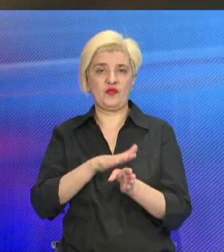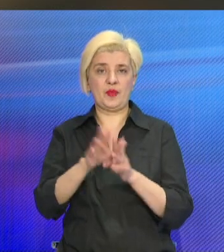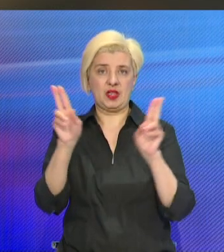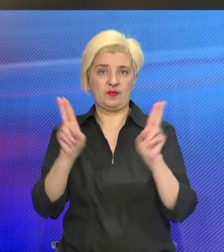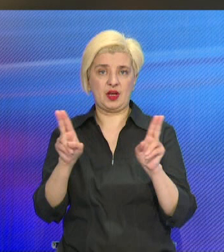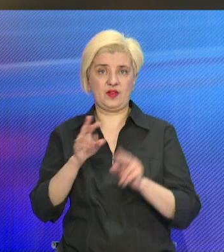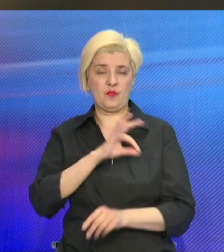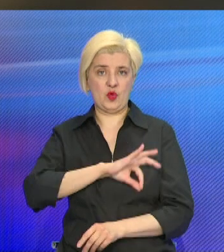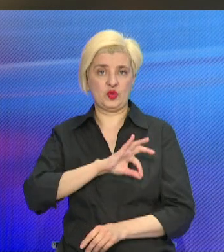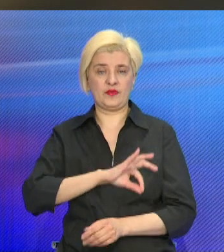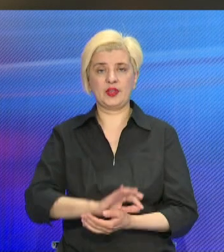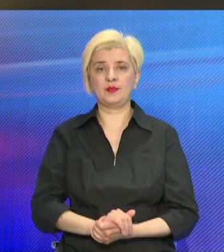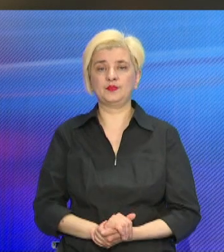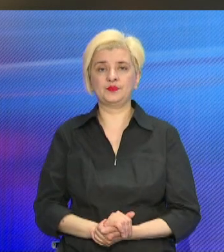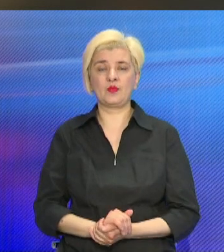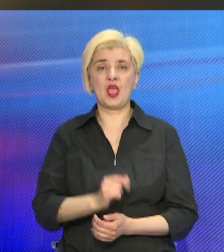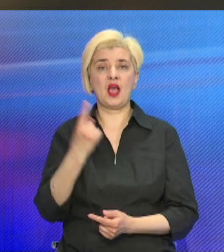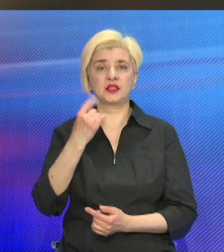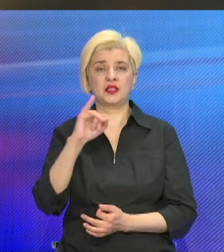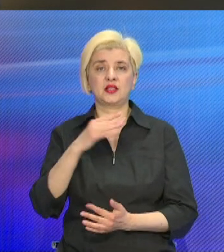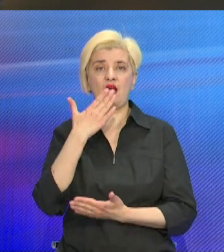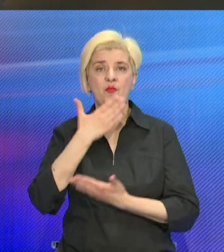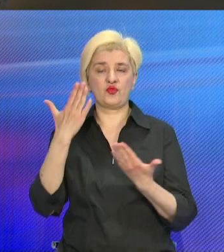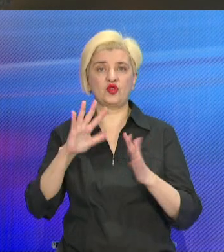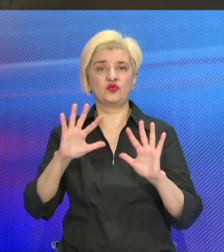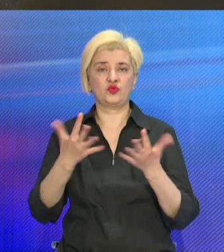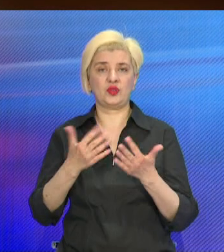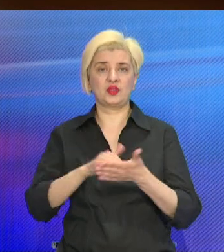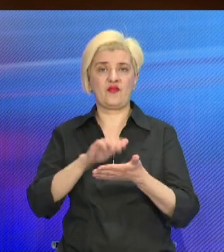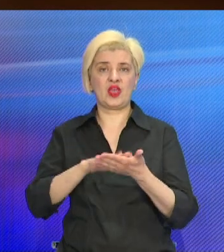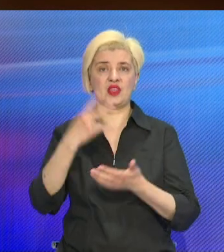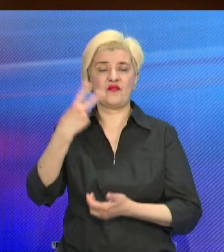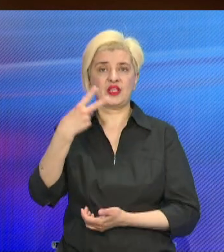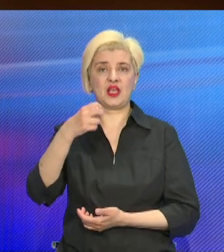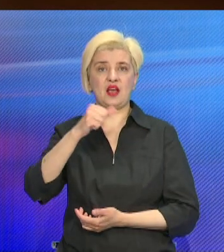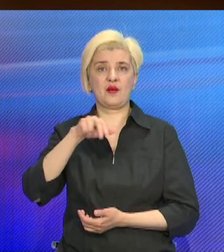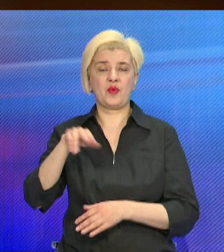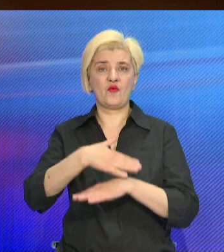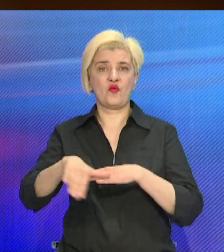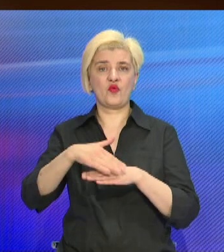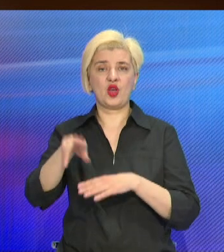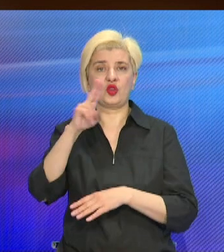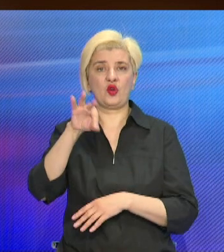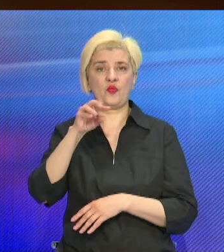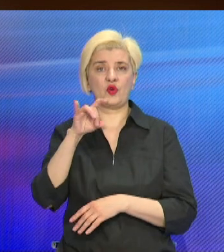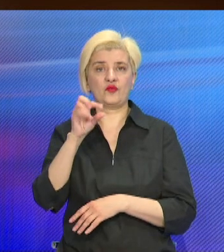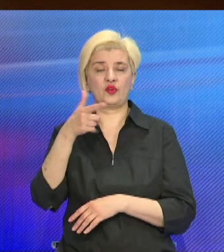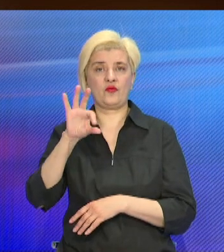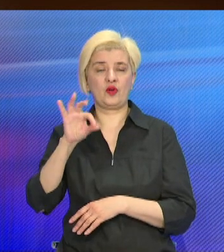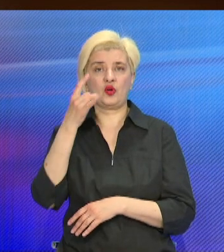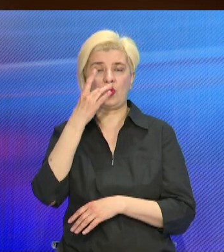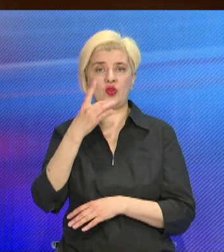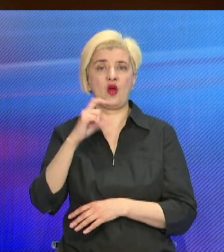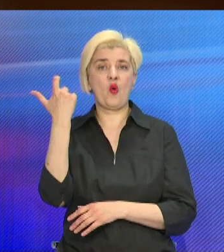Один из апошних показальных эпизодов зафиксованы 20 красавика по улице Домбровского у Гродне. Господиня кватеры вырашила